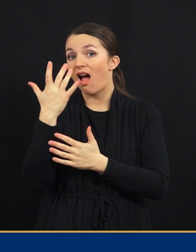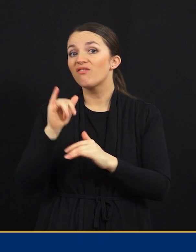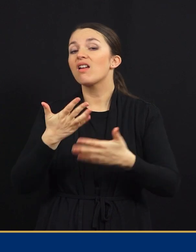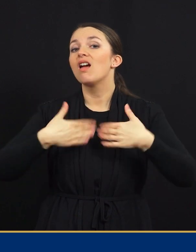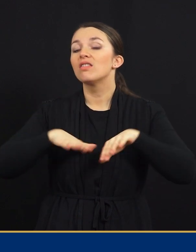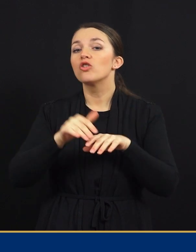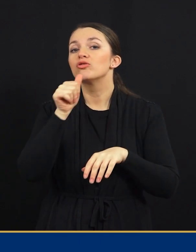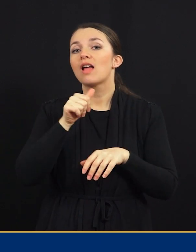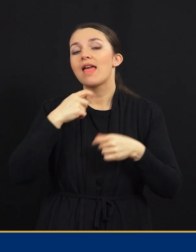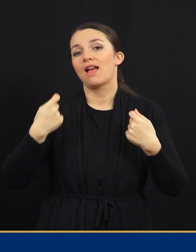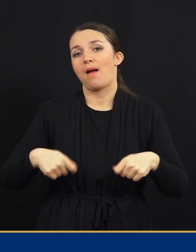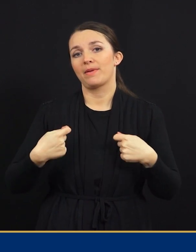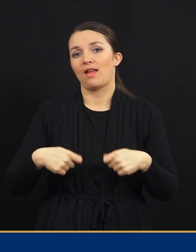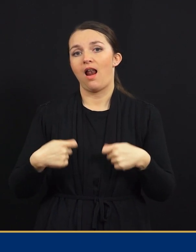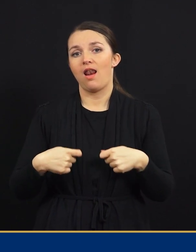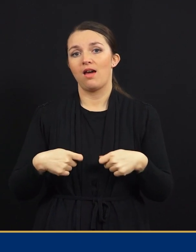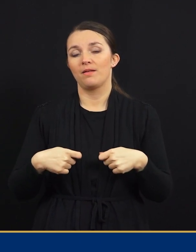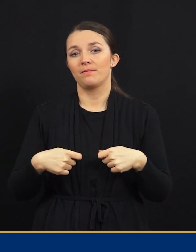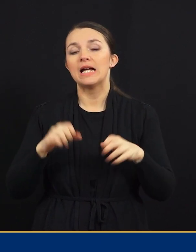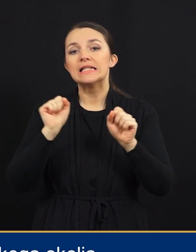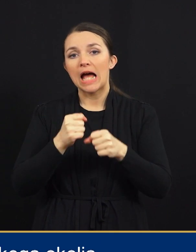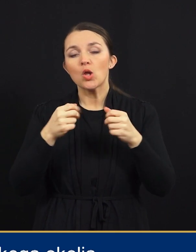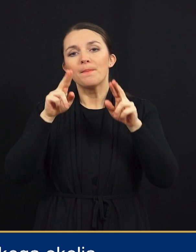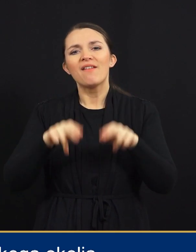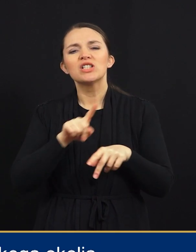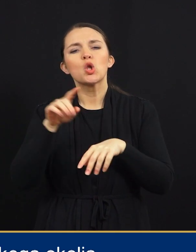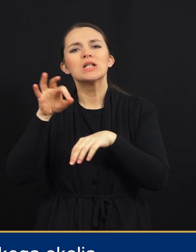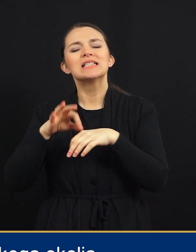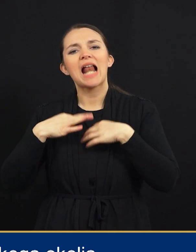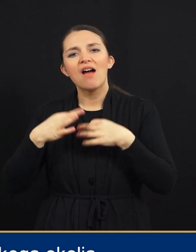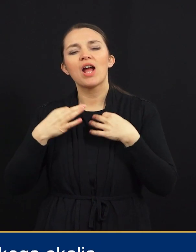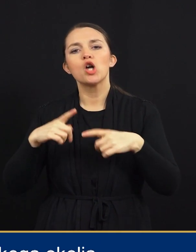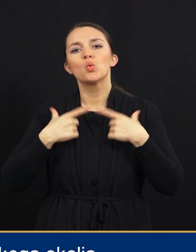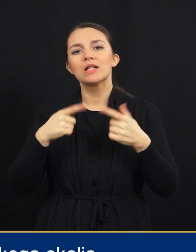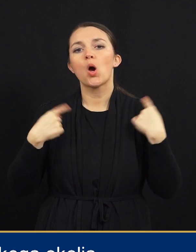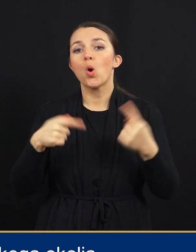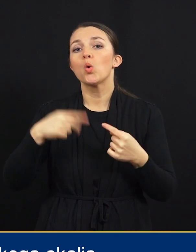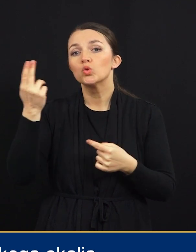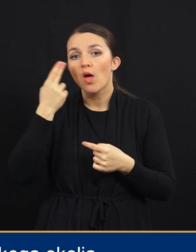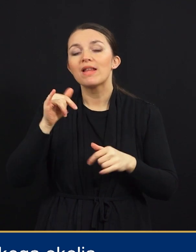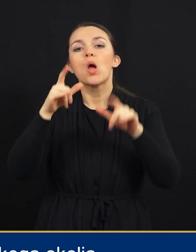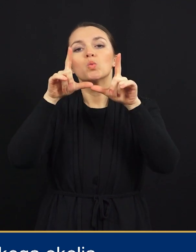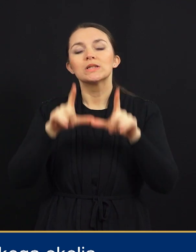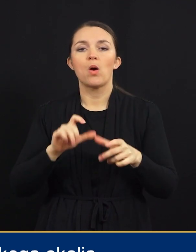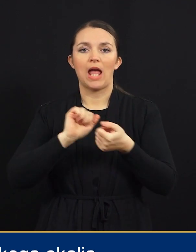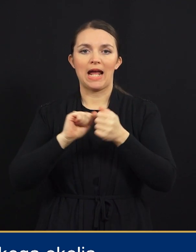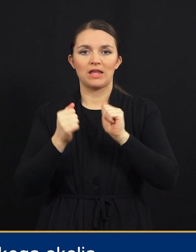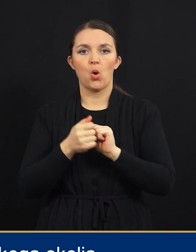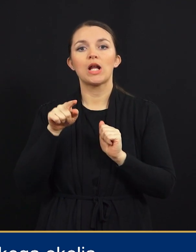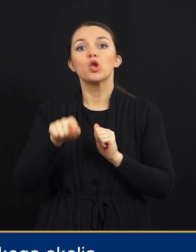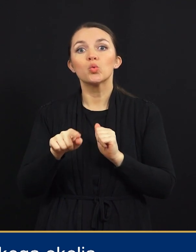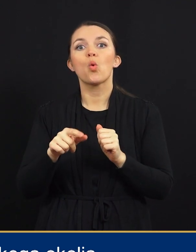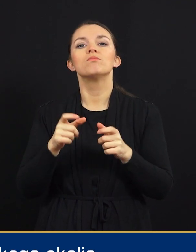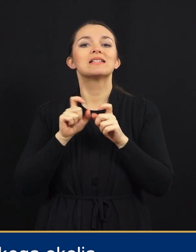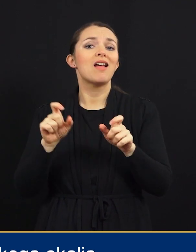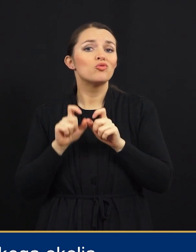je naš zeleni kapital. Zato je pravica do zdravega življenjskega okolja v Sloveniji ustavna kategorija in to